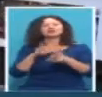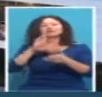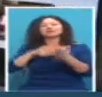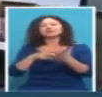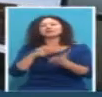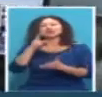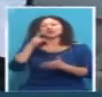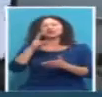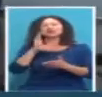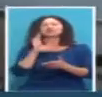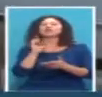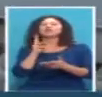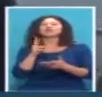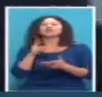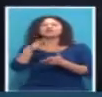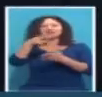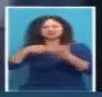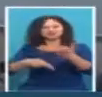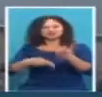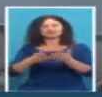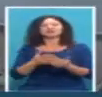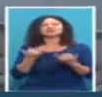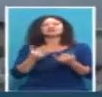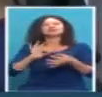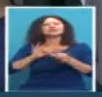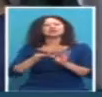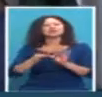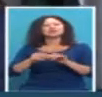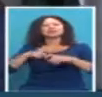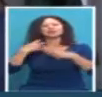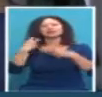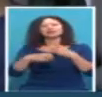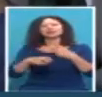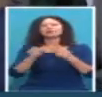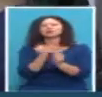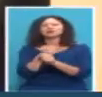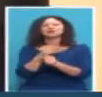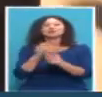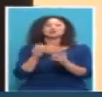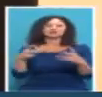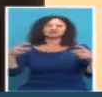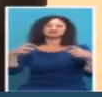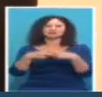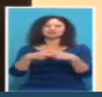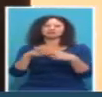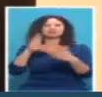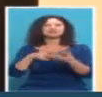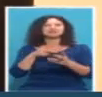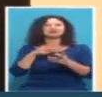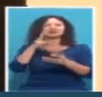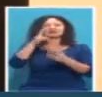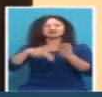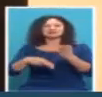разрезов. Продвинулись хирургии стопы, ДЦП. Теперь даже сложный перелом сустава можно зафиксировать без разреза с помощью специального